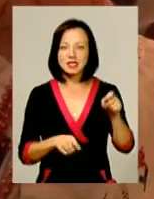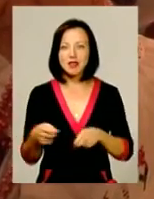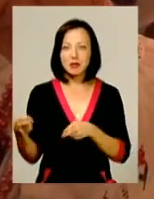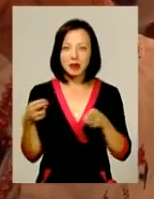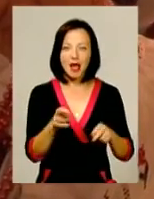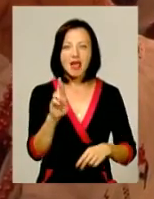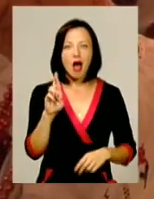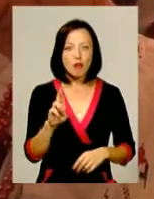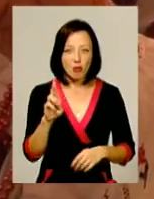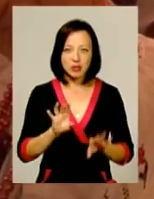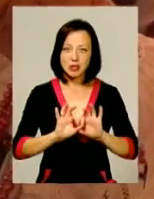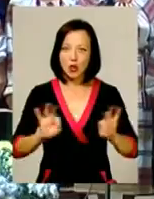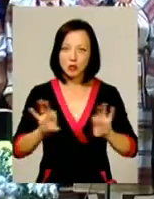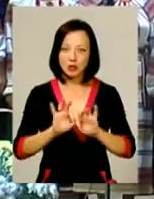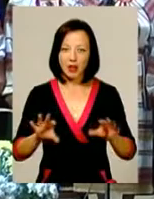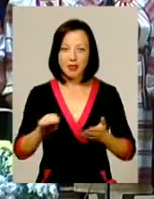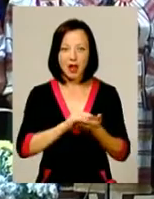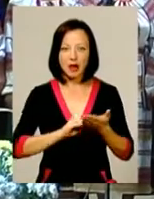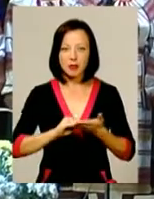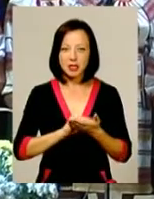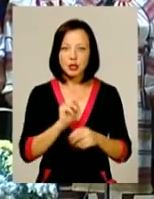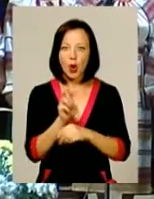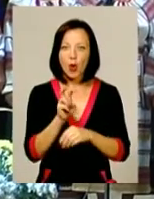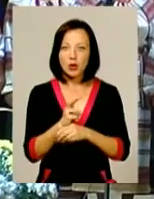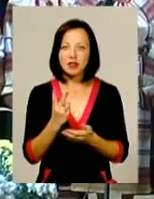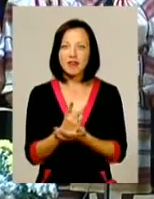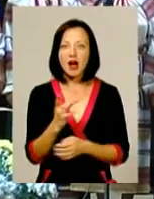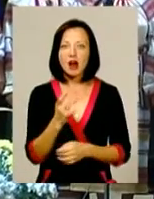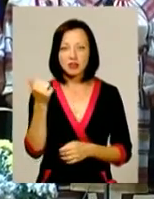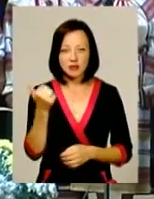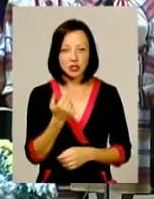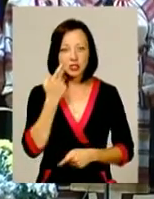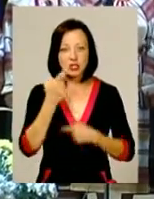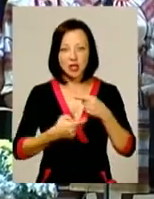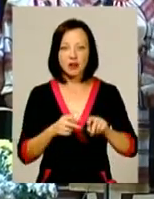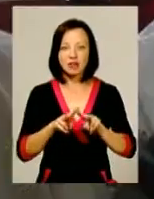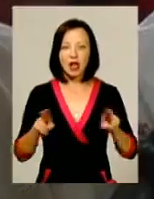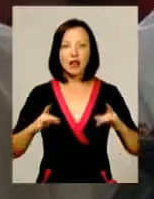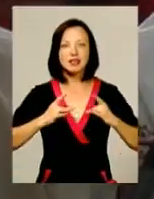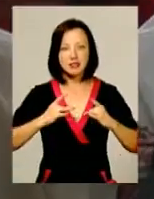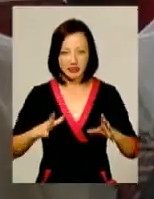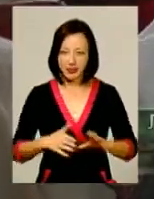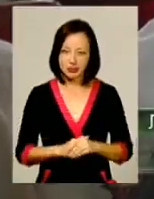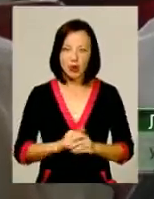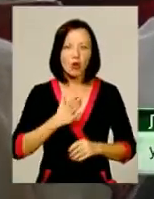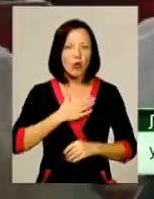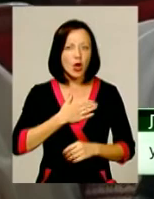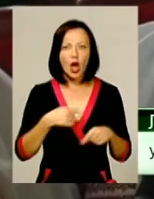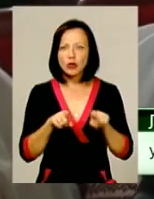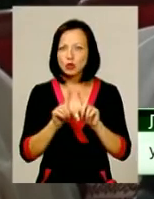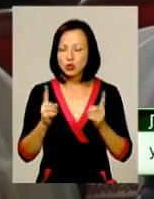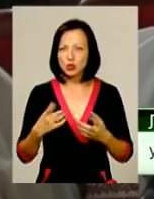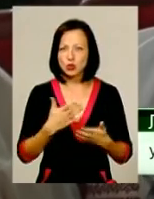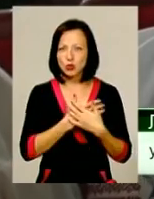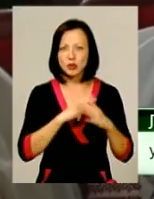із Ярмолинець. Розповідають, на репетиції ходять двічі на тиждень і завжди, як на свято. О, я дуже люблю співати. В